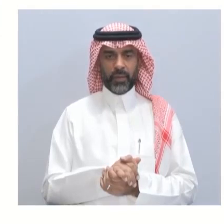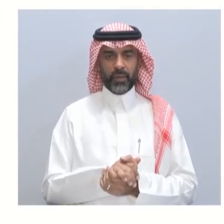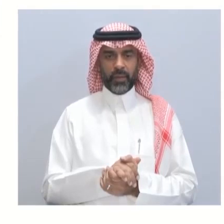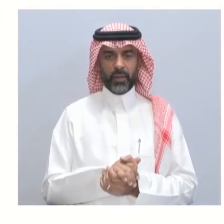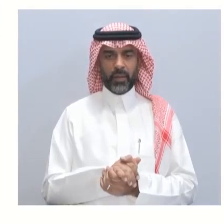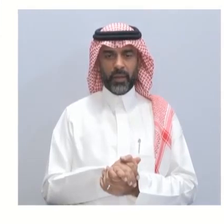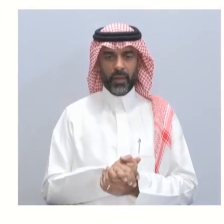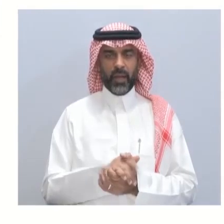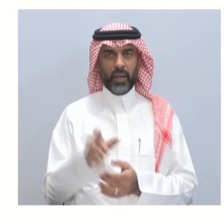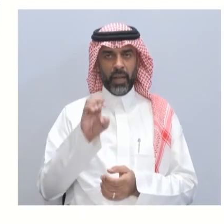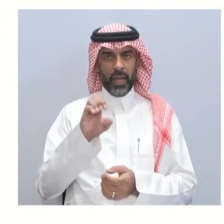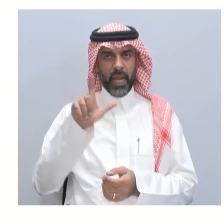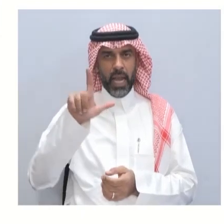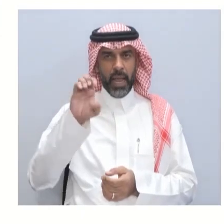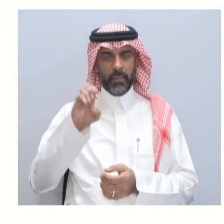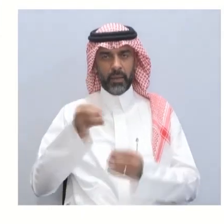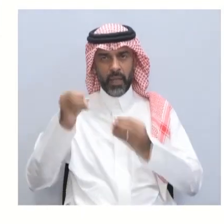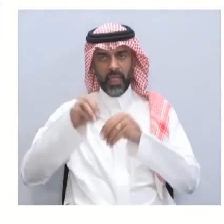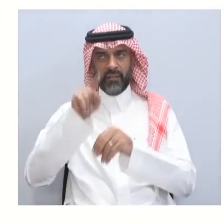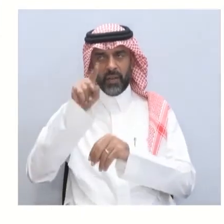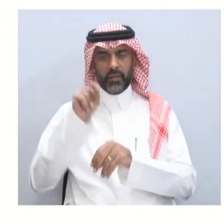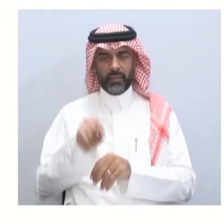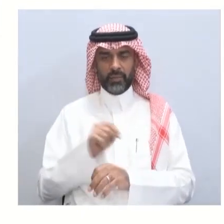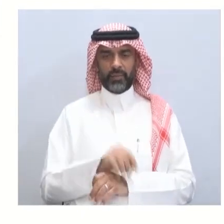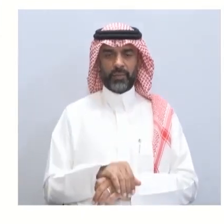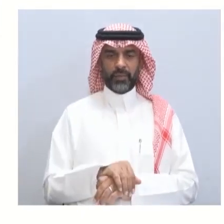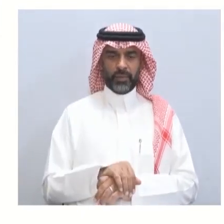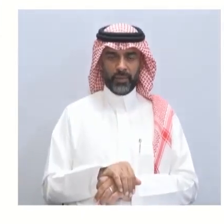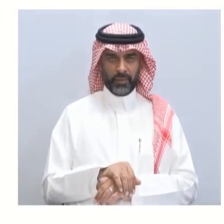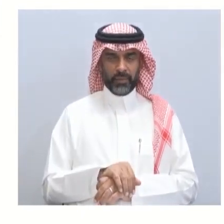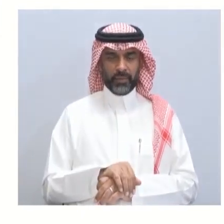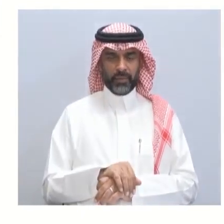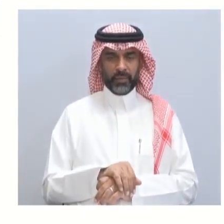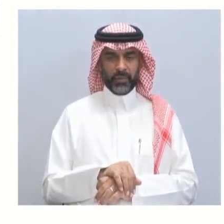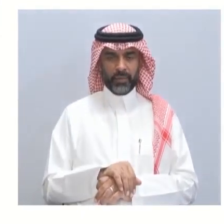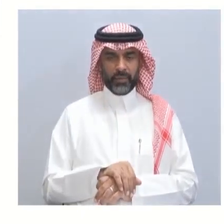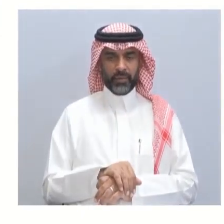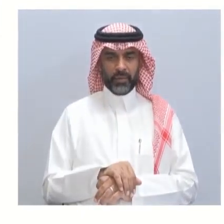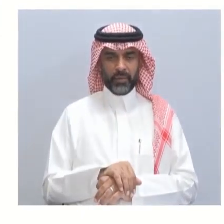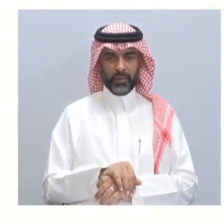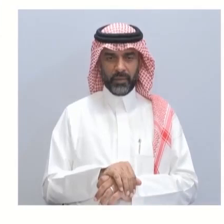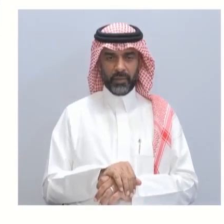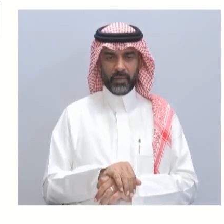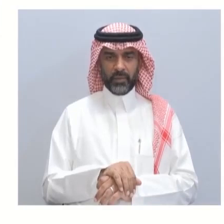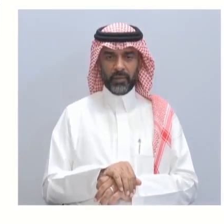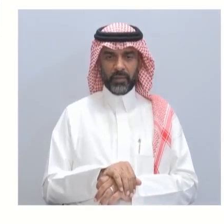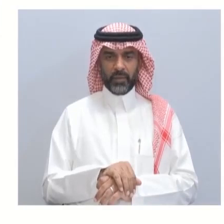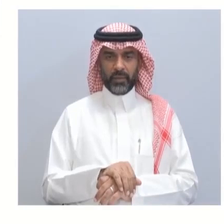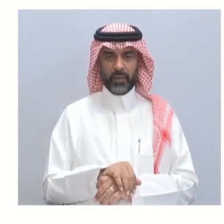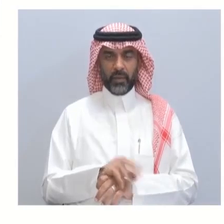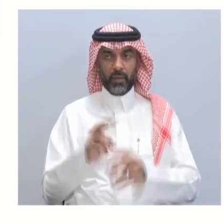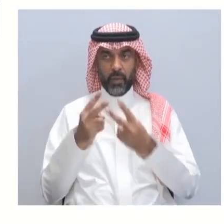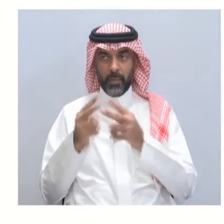وهنا ايضا نضيفها مره اخرى المنت او رياض ليست المنت ايذا عند عندما تكون البدايه